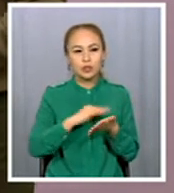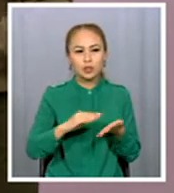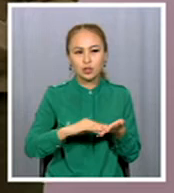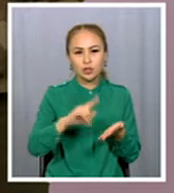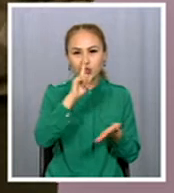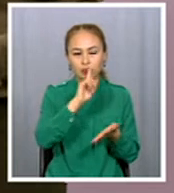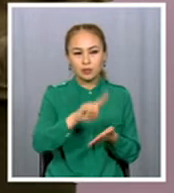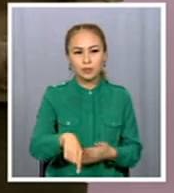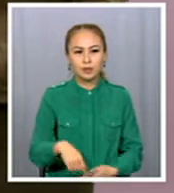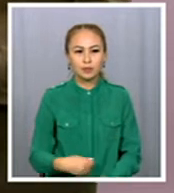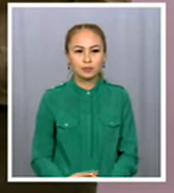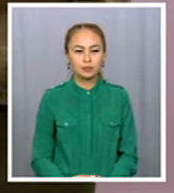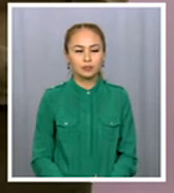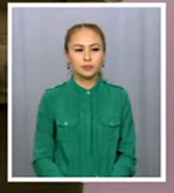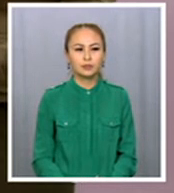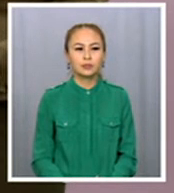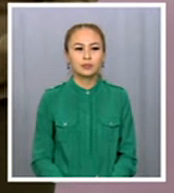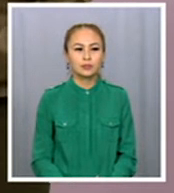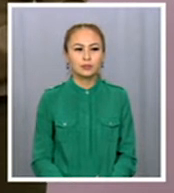көбінесе жазылмайды.